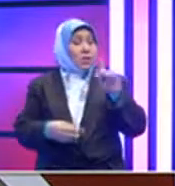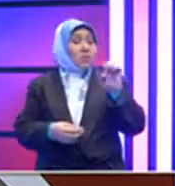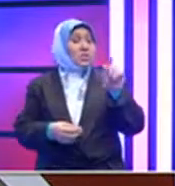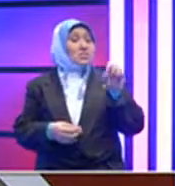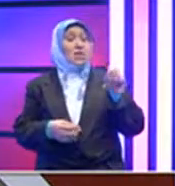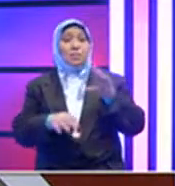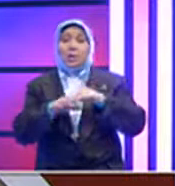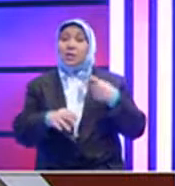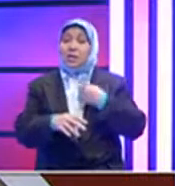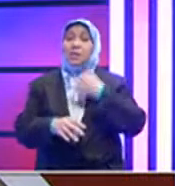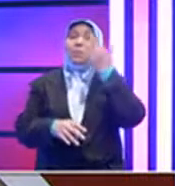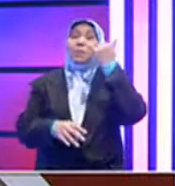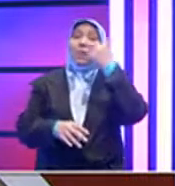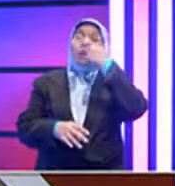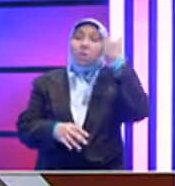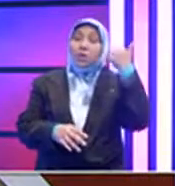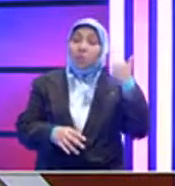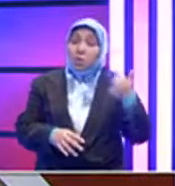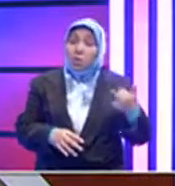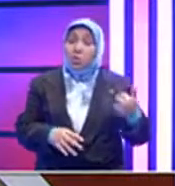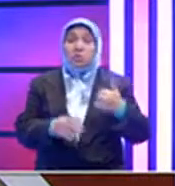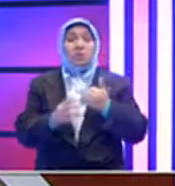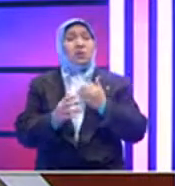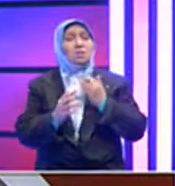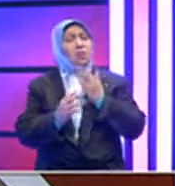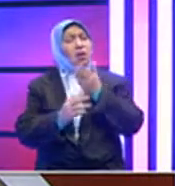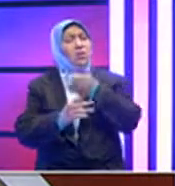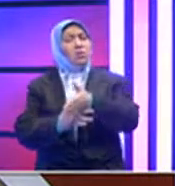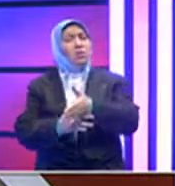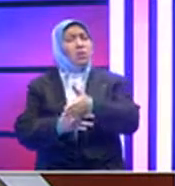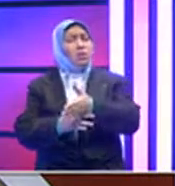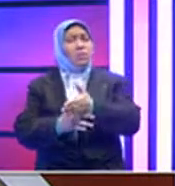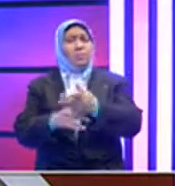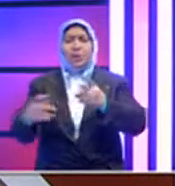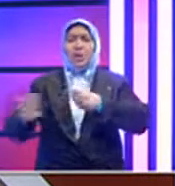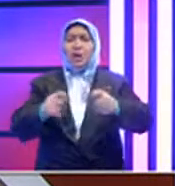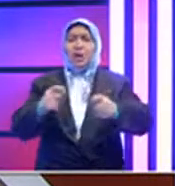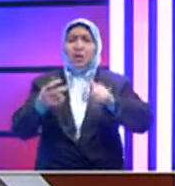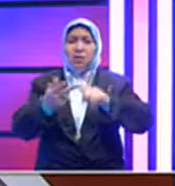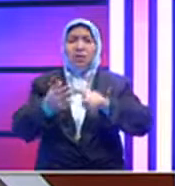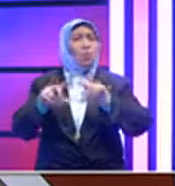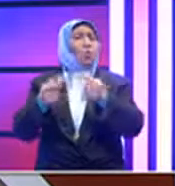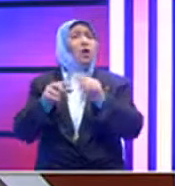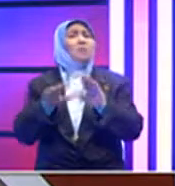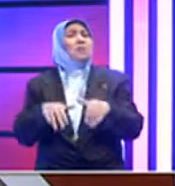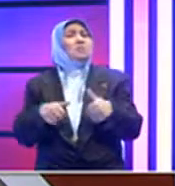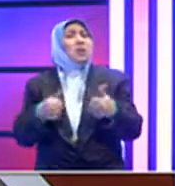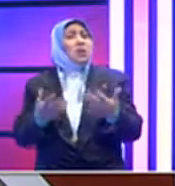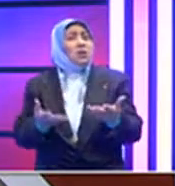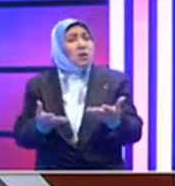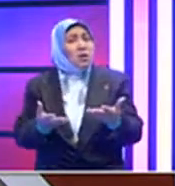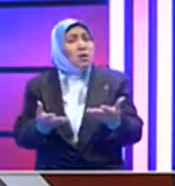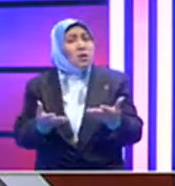the ya pasal-pasal ianya kita melalui cuple action sebentar-sebentar tadi tapi untuk golongan yang macam Anda dia kau main